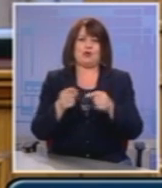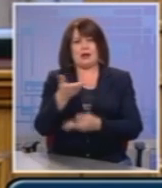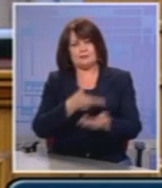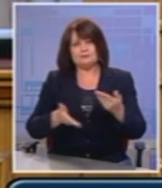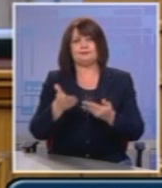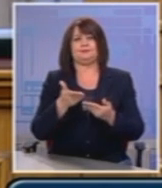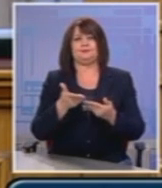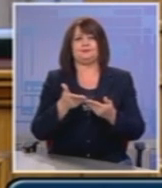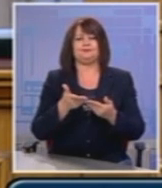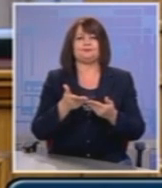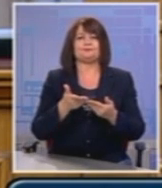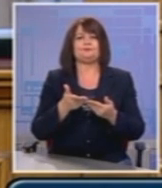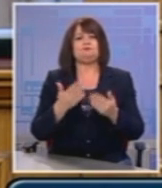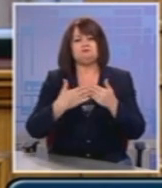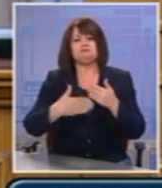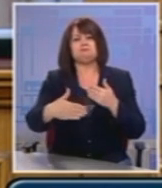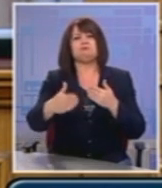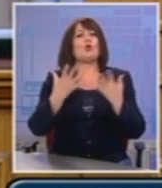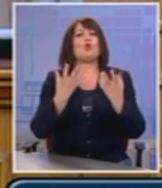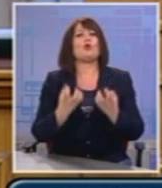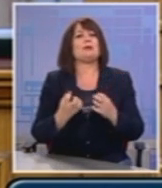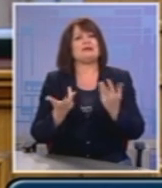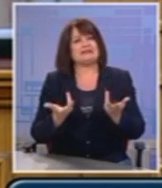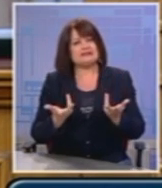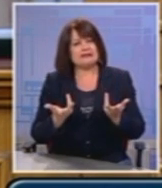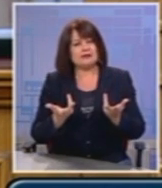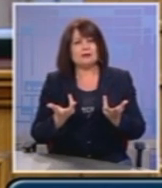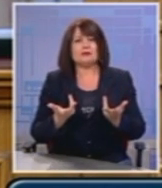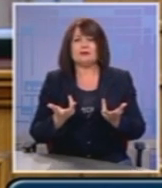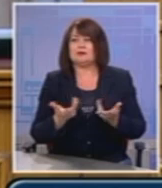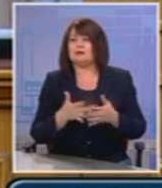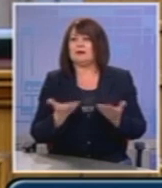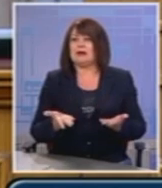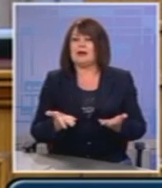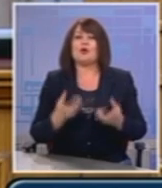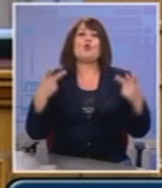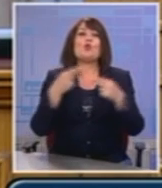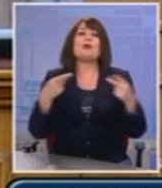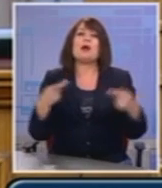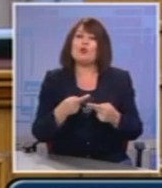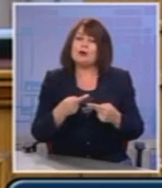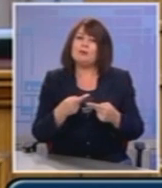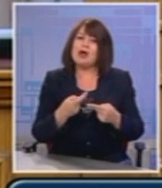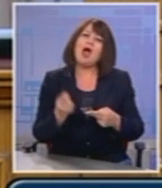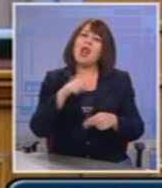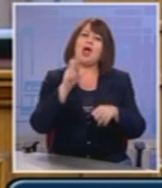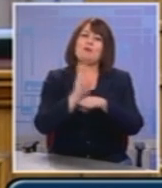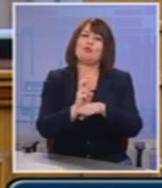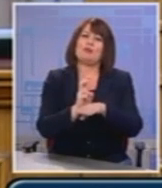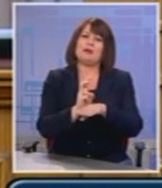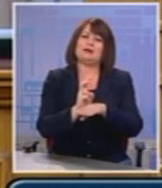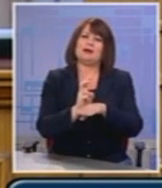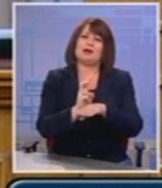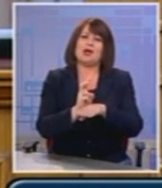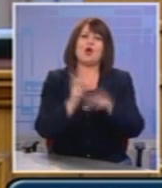είχανε μεγάλη περίοδο ωρίμανσης και το κούρεμα και των άλλων αποθεματικών των άλλων